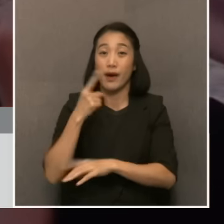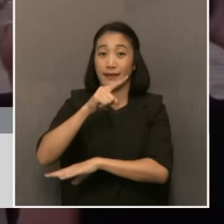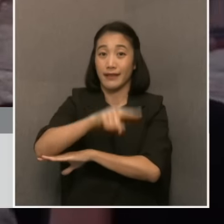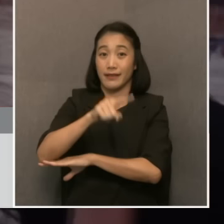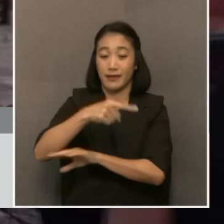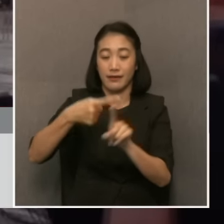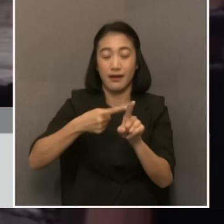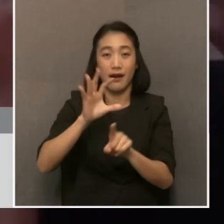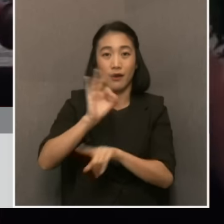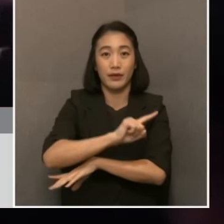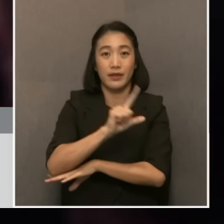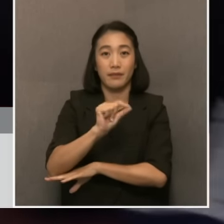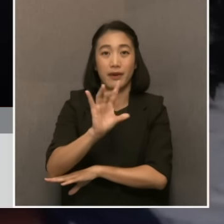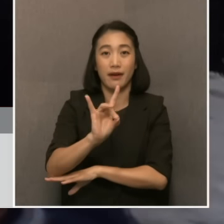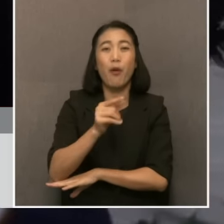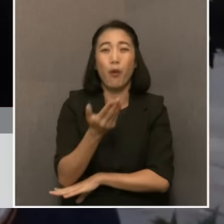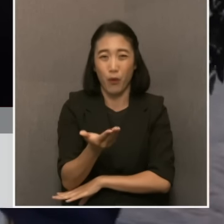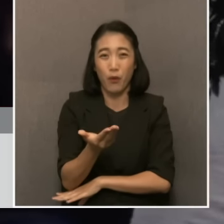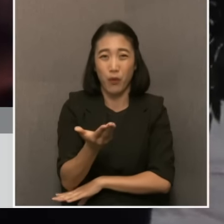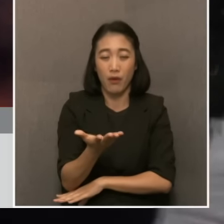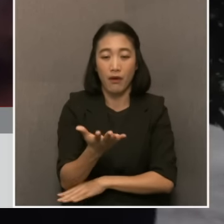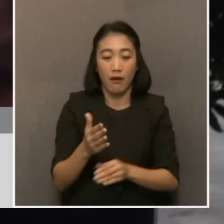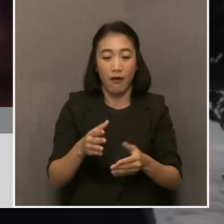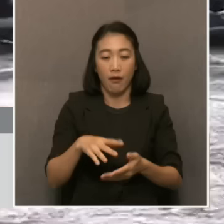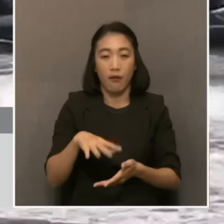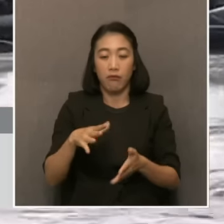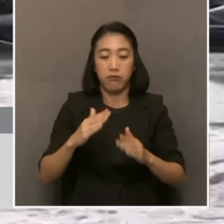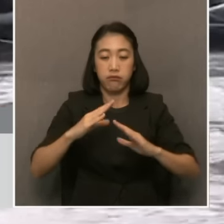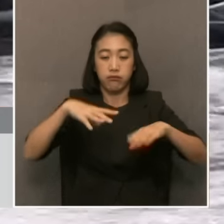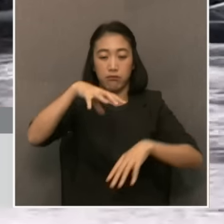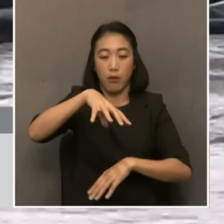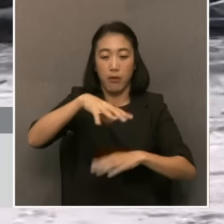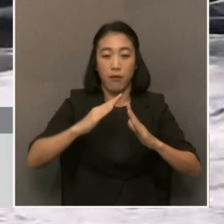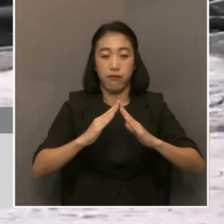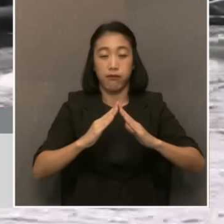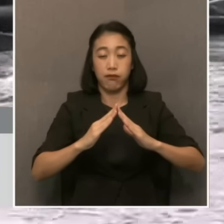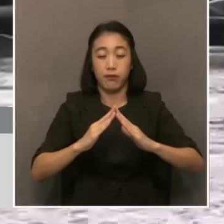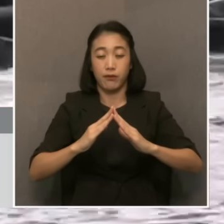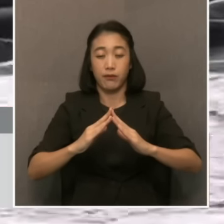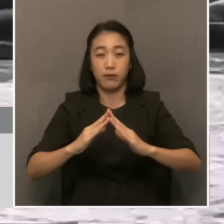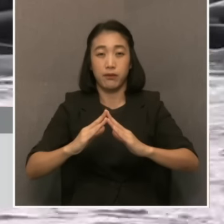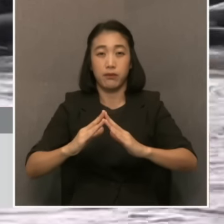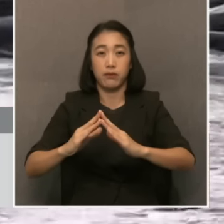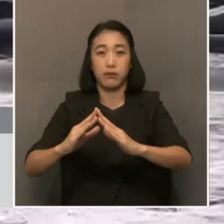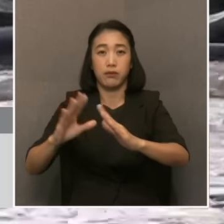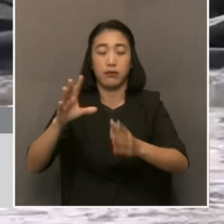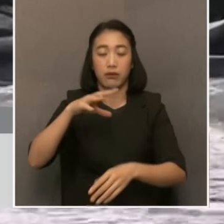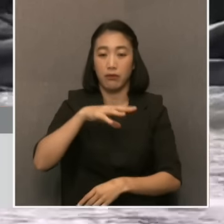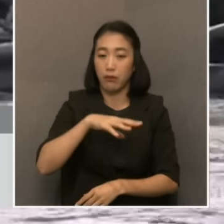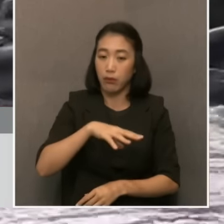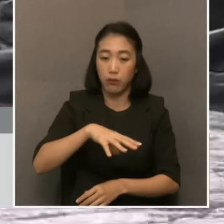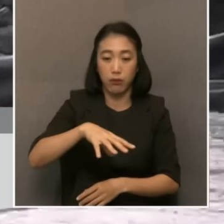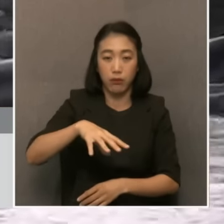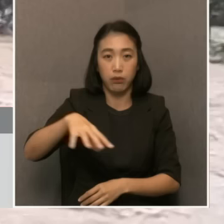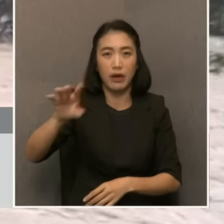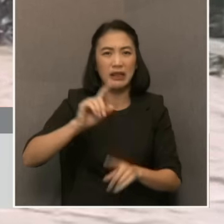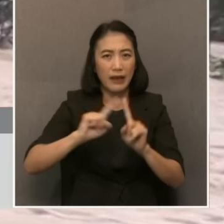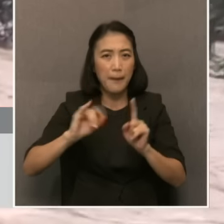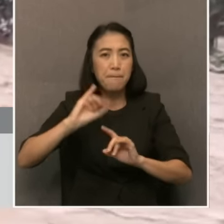กันยายนนะคะก็ยังเคราะห์ดีค่ะไม่มีใครได้รับบาดเจ็บหรือว่าเสียชีวิตแต่ว่าเจ้าของบ้านค่ะเป็นคุณยายวัย